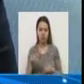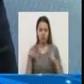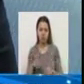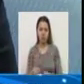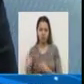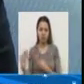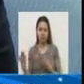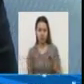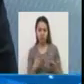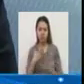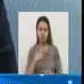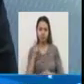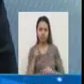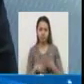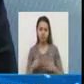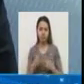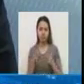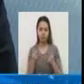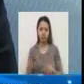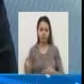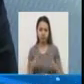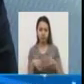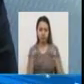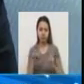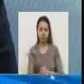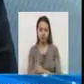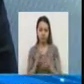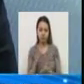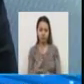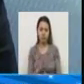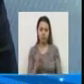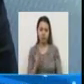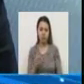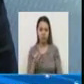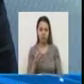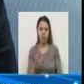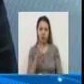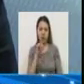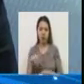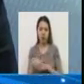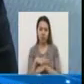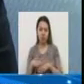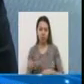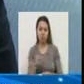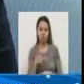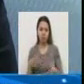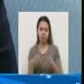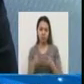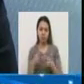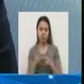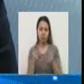шешуге шақырамыз. Өзара сенімді қалыптастыру үшін арнай талап бар. Ядролық бестік Корей Халық Демократиялық Республикасының